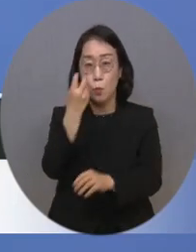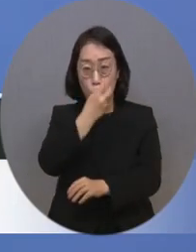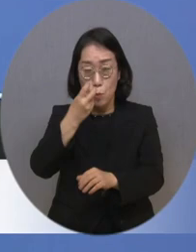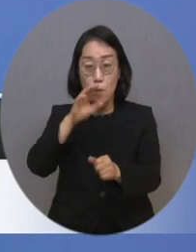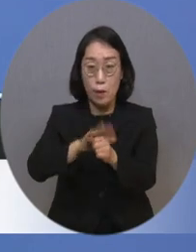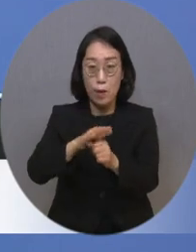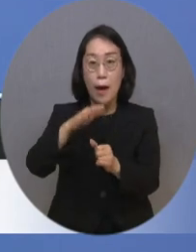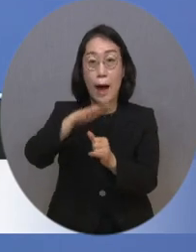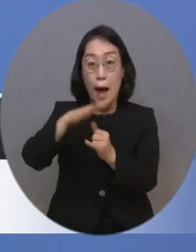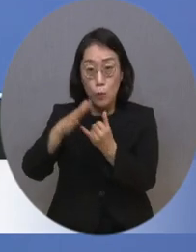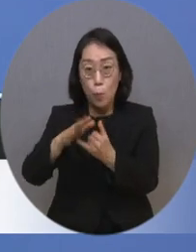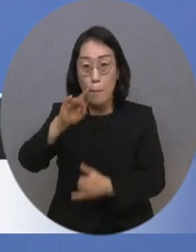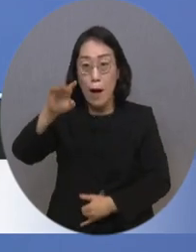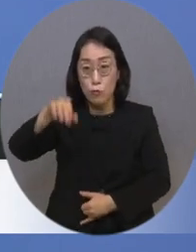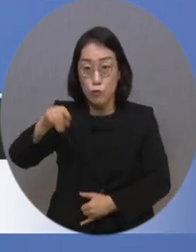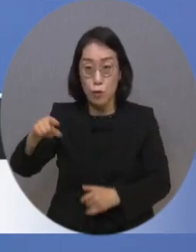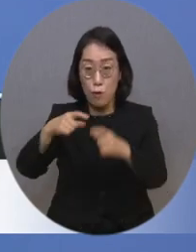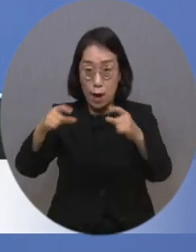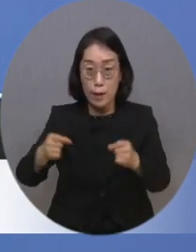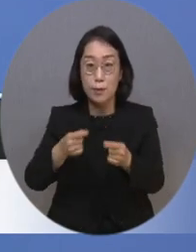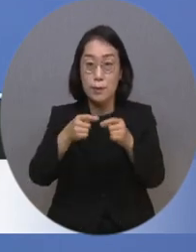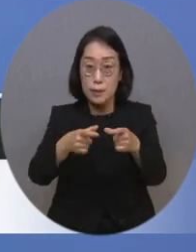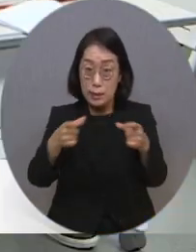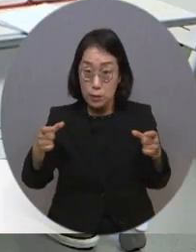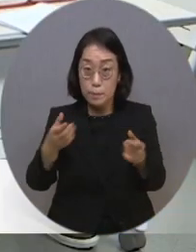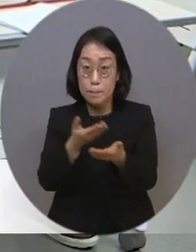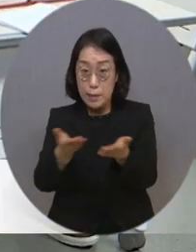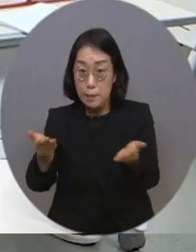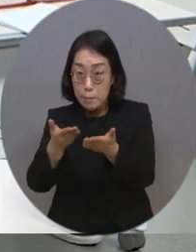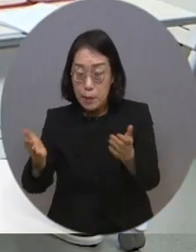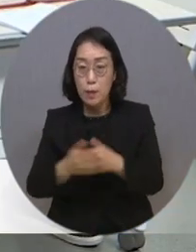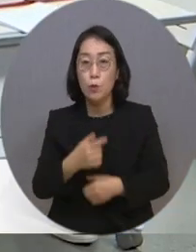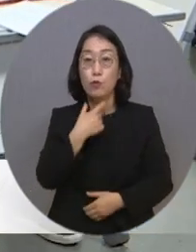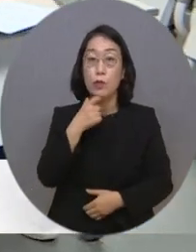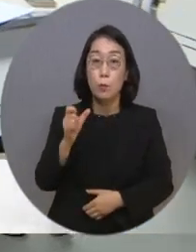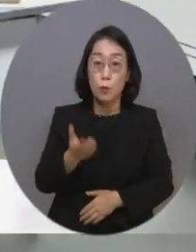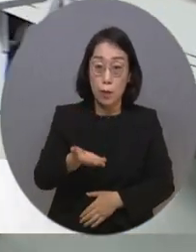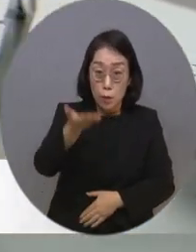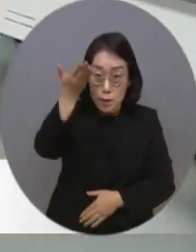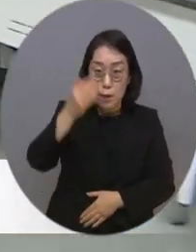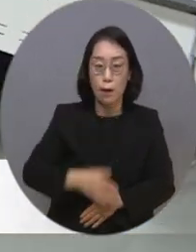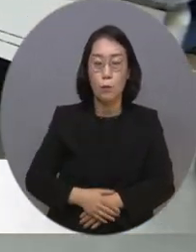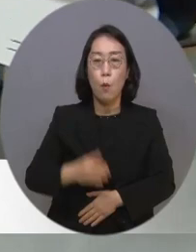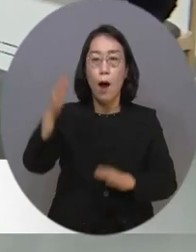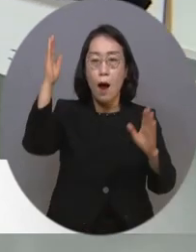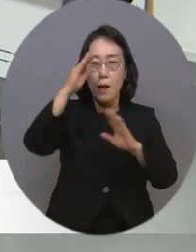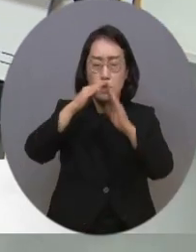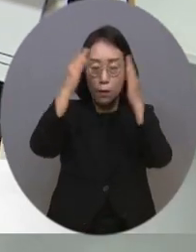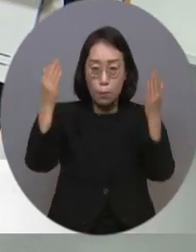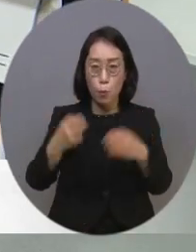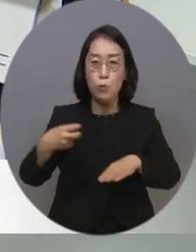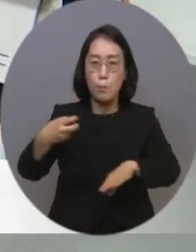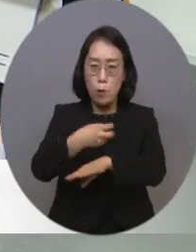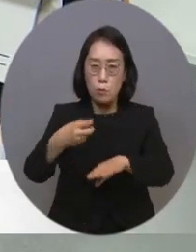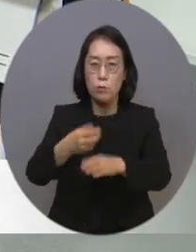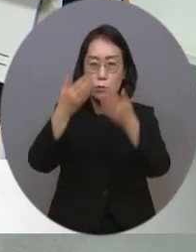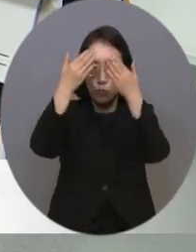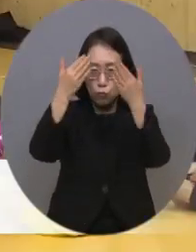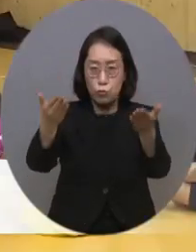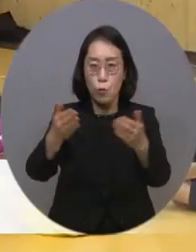증진을 위한 바우처 카드 지급, 65세 이상 어르신 및 초중고등학생 버스요금 무료화를